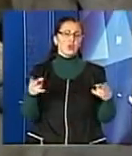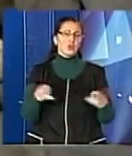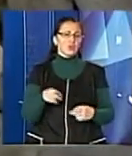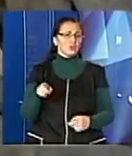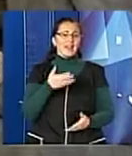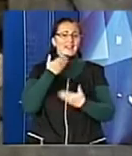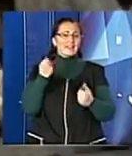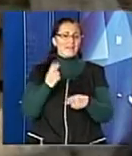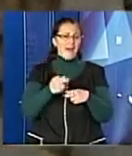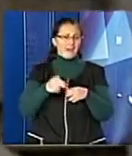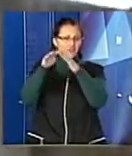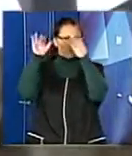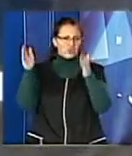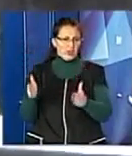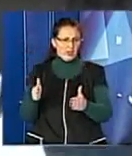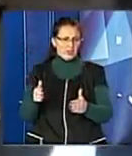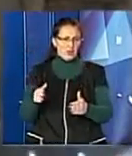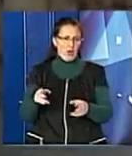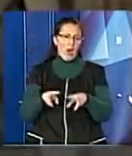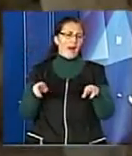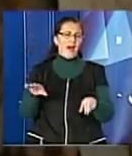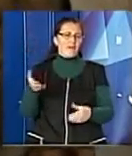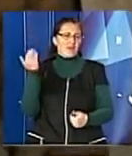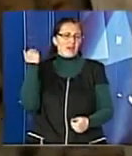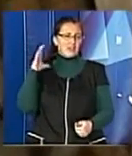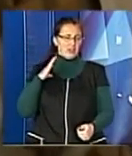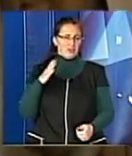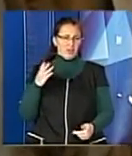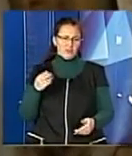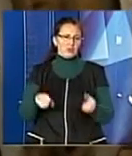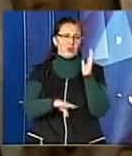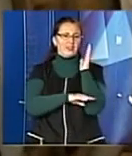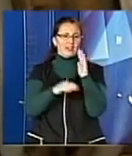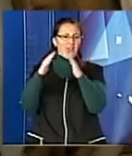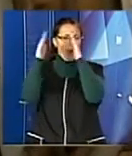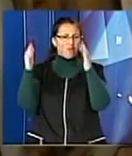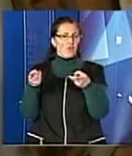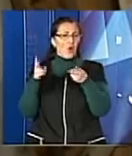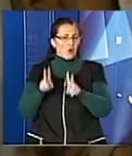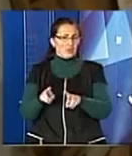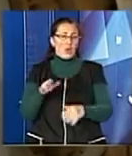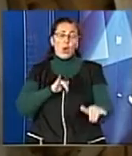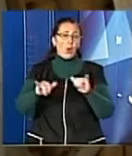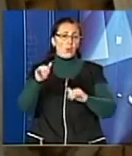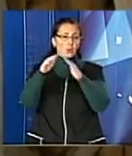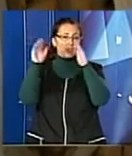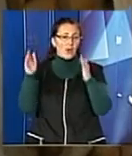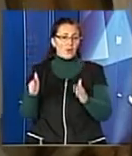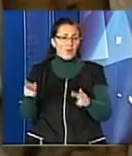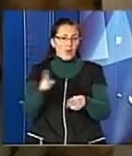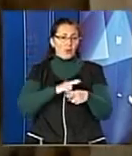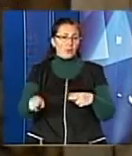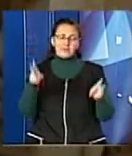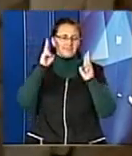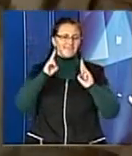дзвону, бачите, як було раніше. Тобто дзвіниця вже абсолютно не є. Де подівся дзвін, не є